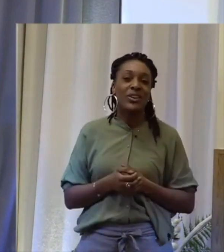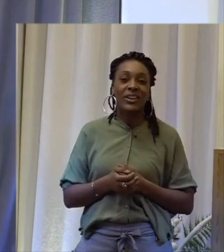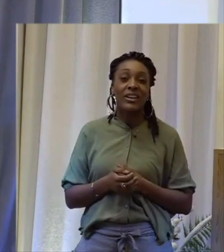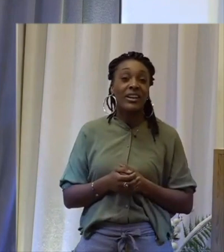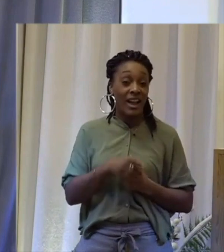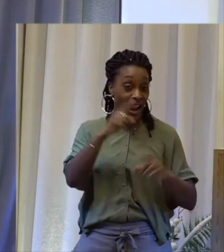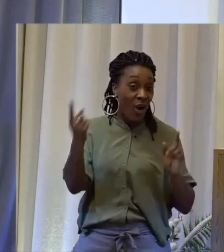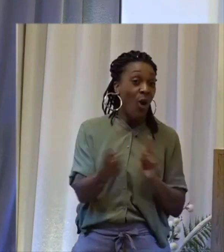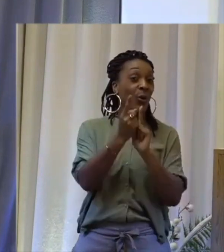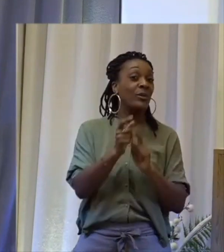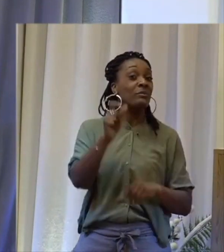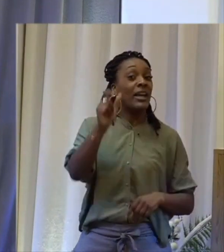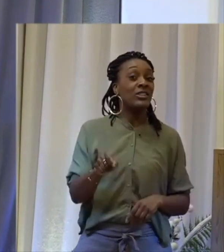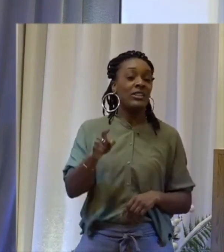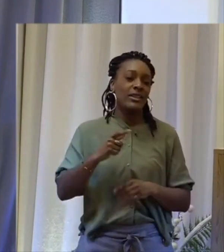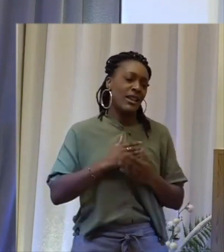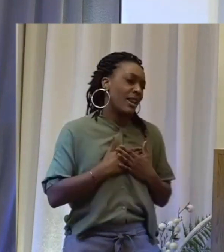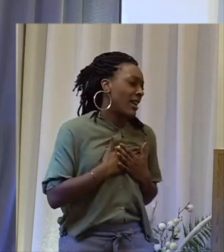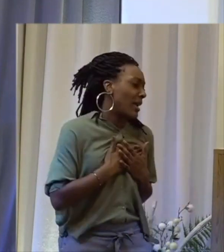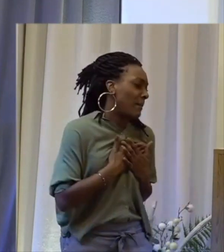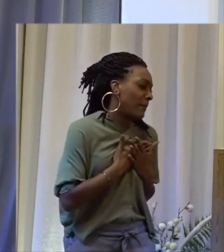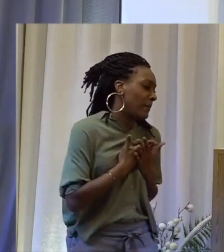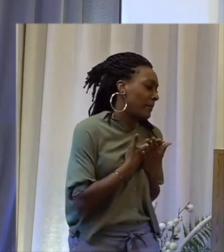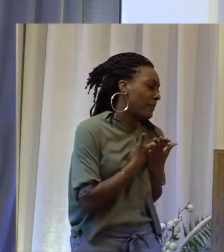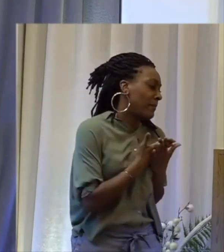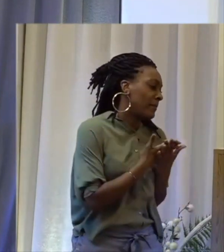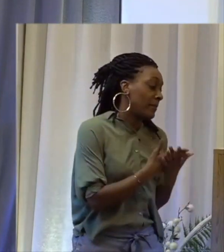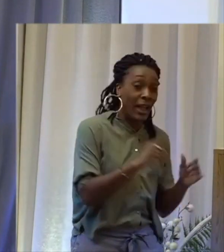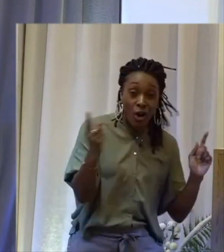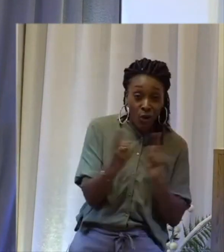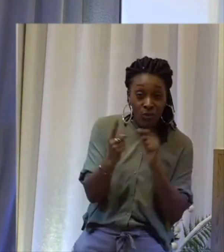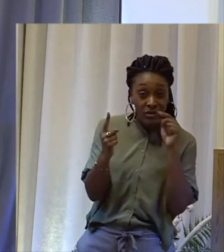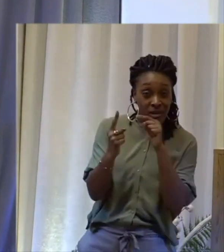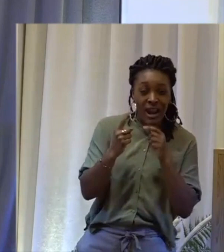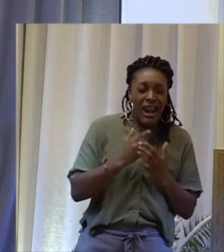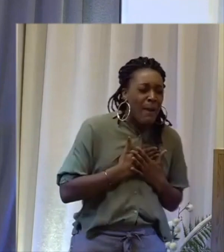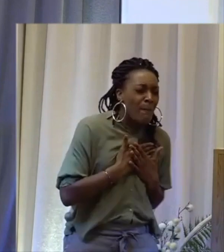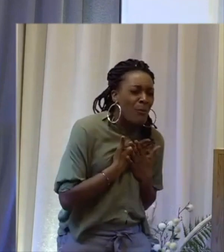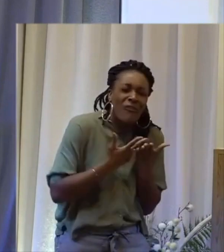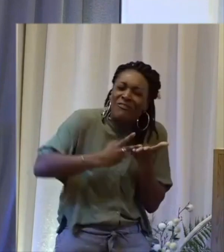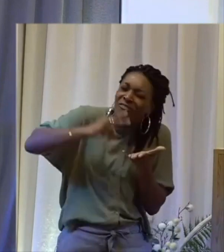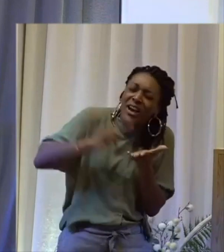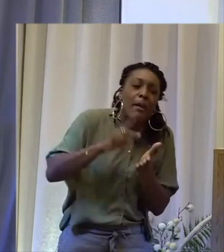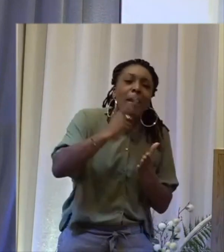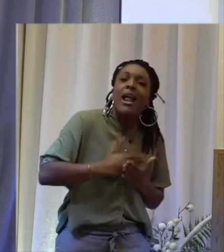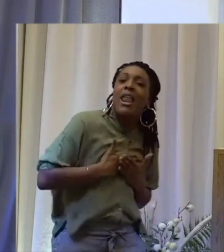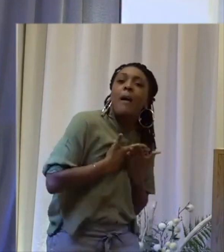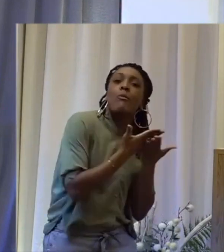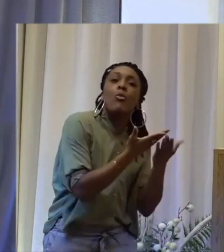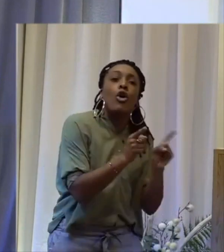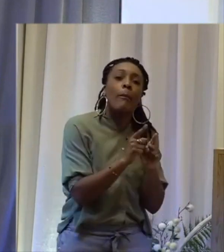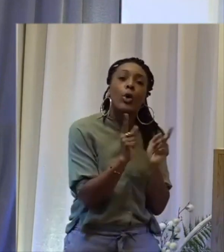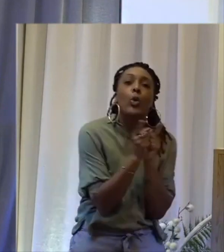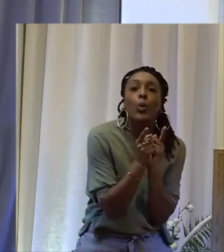Elle va rencontrer quelqu'un qui l'aime vraiment. Elle va rencontrer l'amour. L'amour véritable. Pas l'amour qui se détourne de